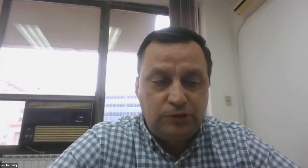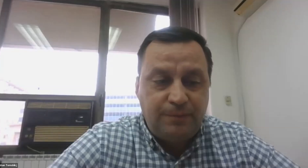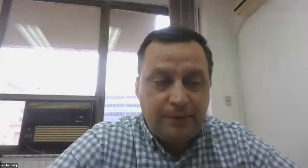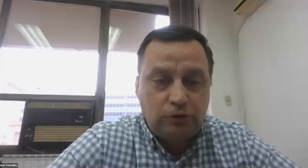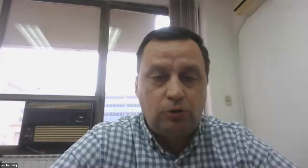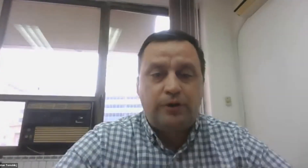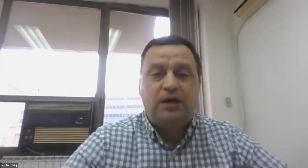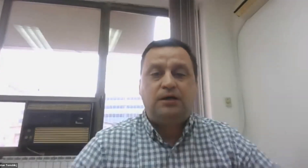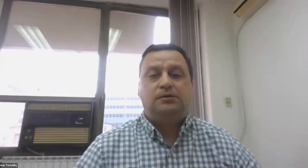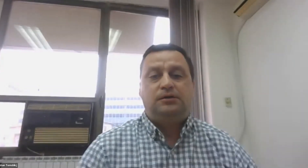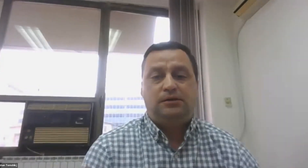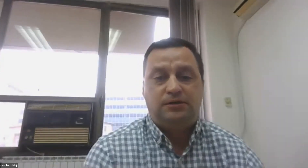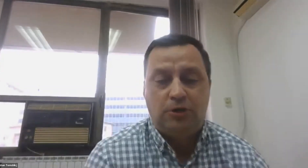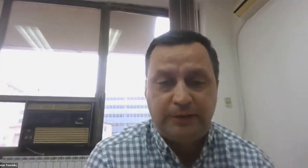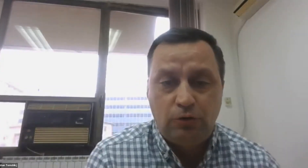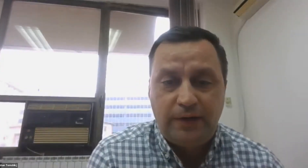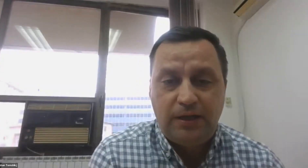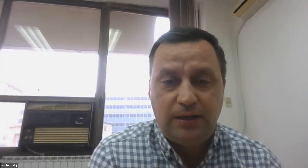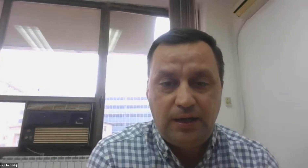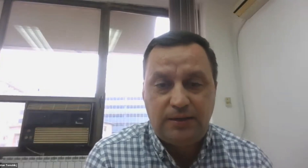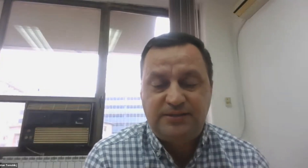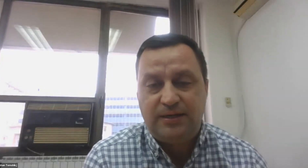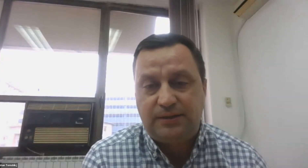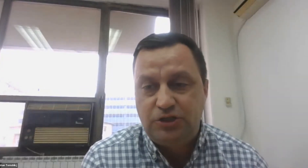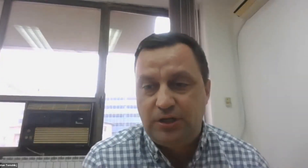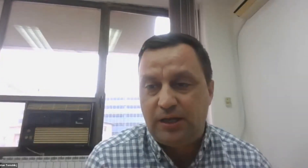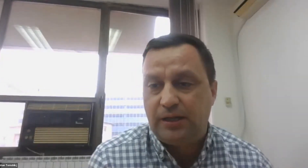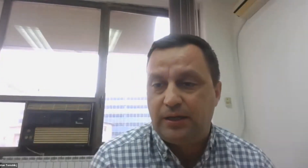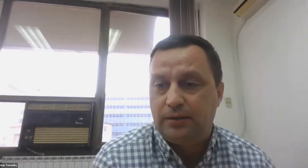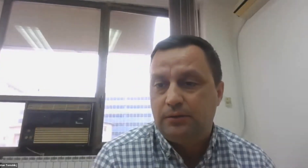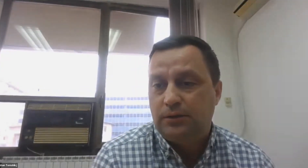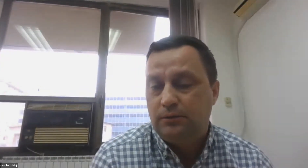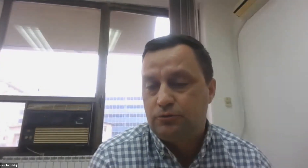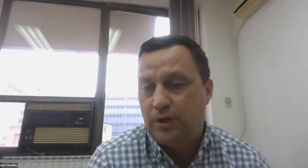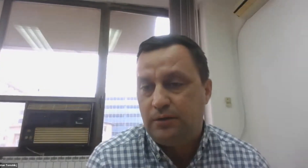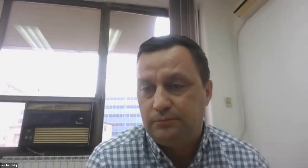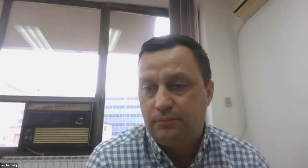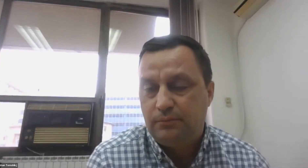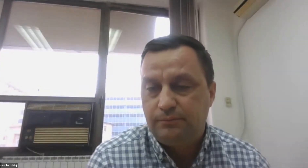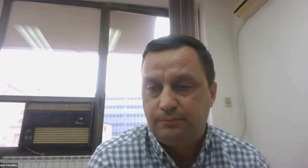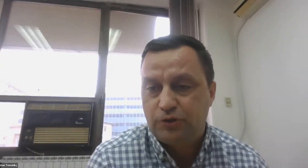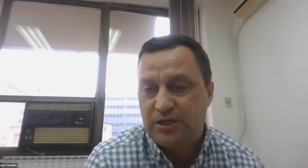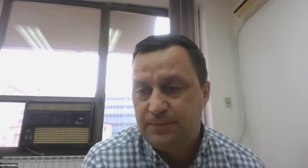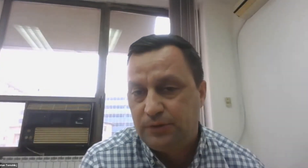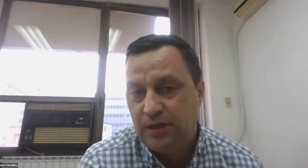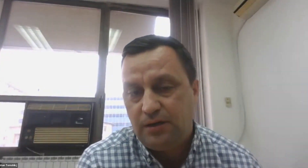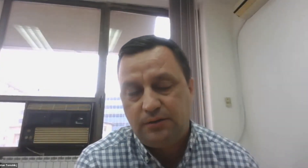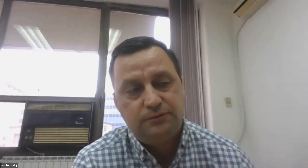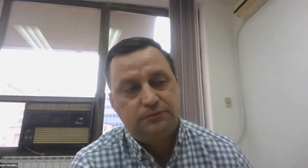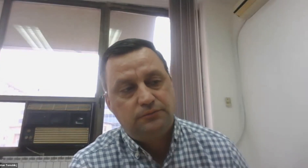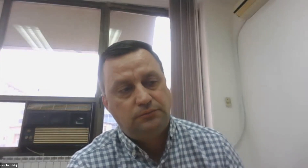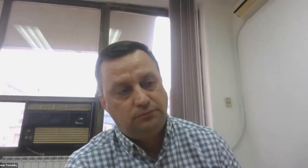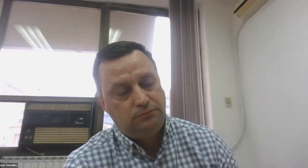Значи, изработивме методологија за определување на цената на чинење на една услуга по час и по